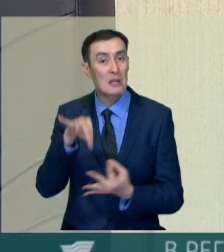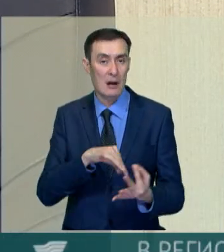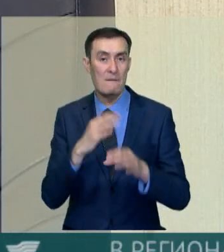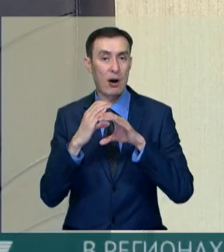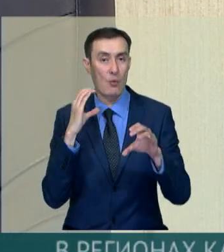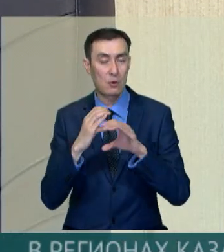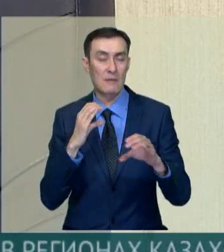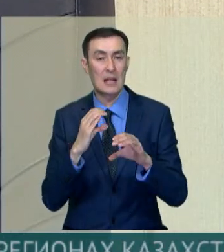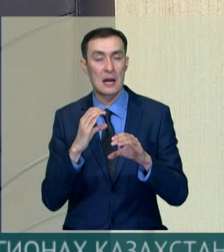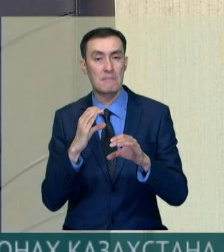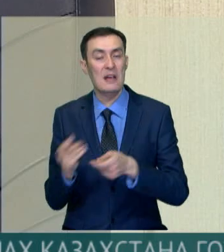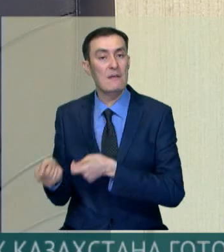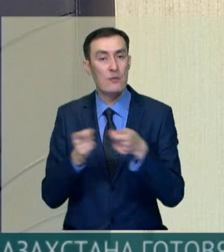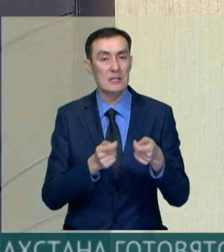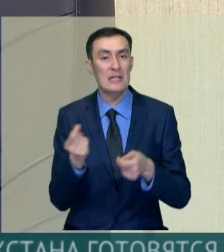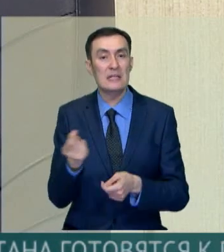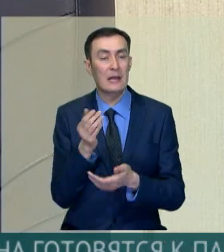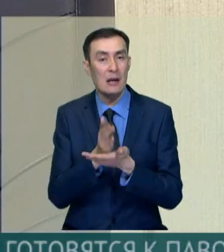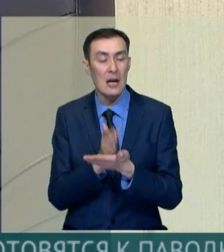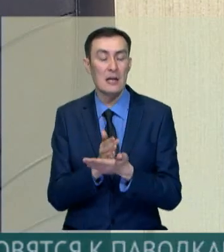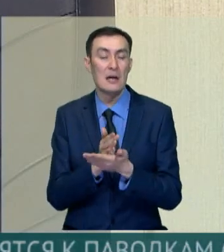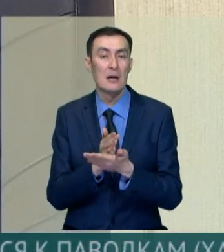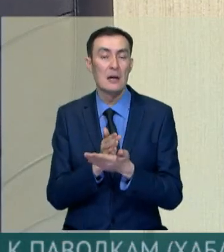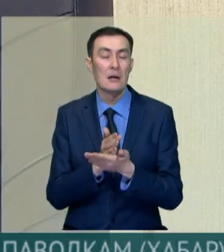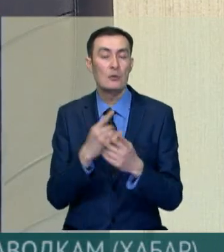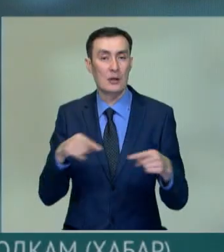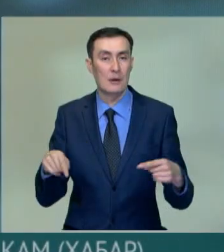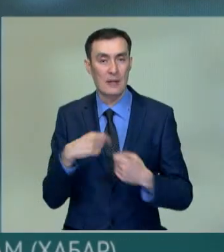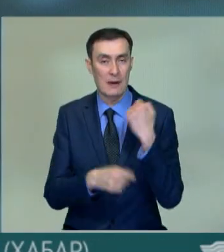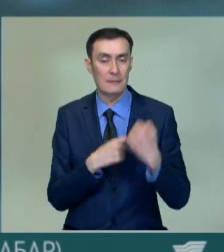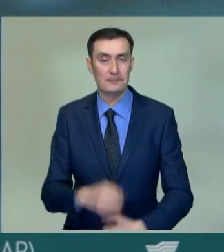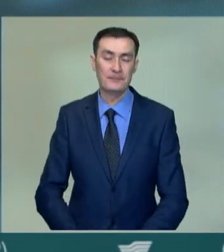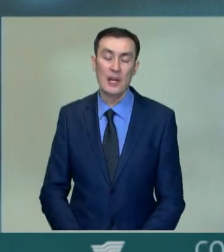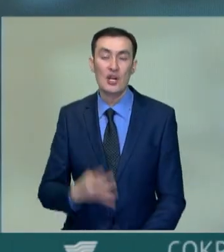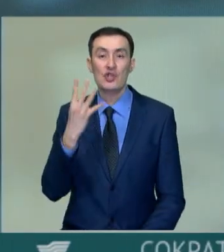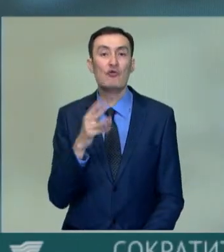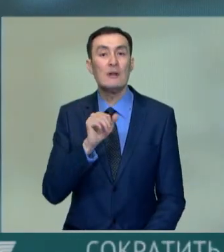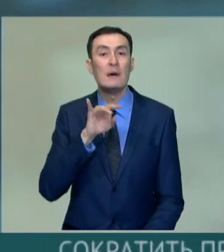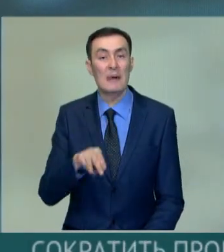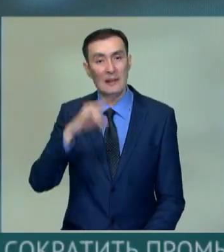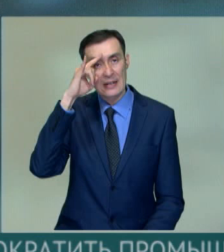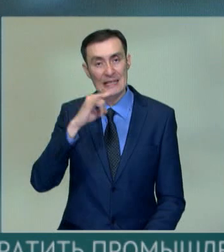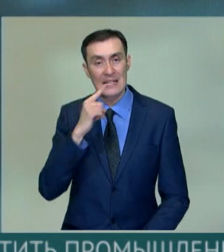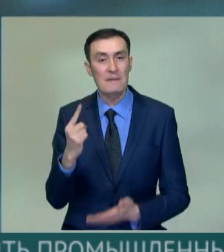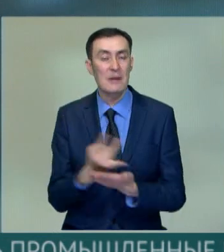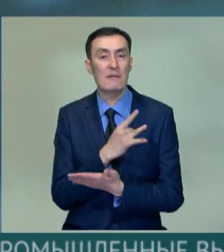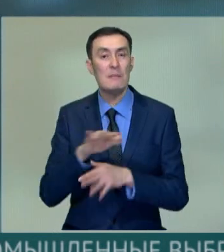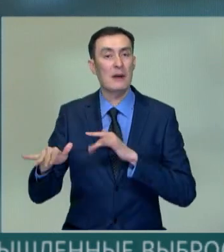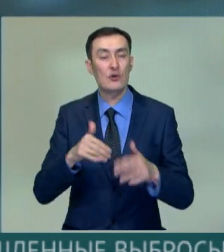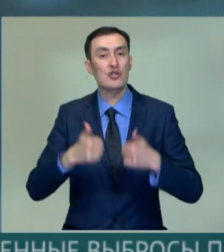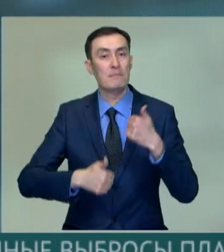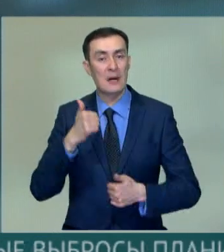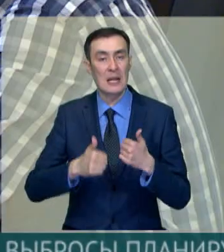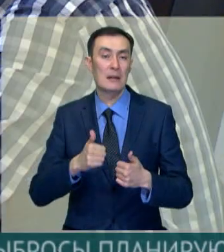для перевозки зерна и продуктов перемола зерна. 4 марта в Казахстане впервые пройдет чемпионат мира